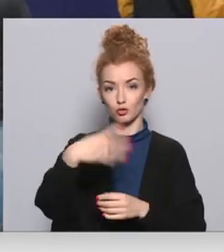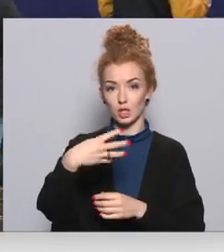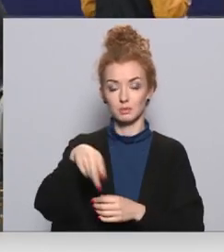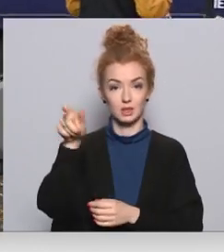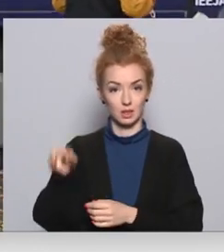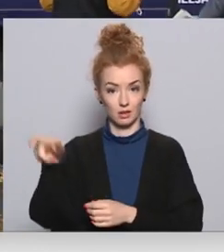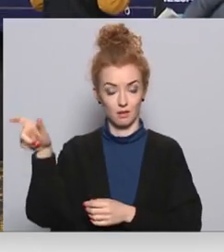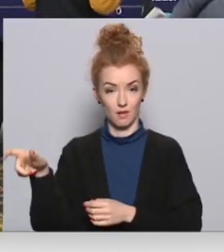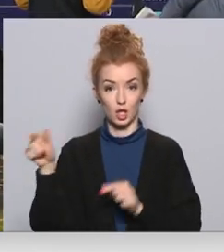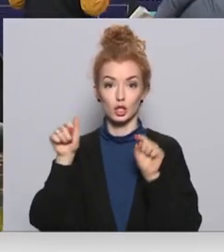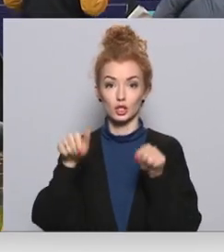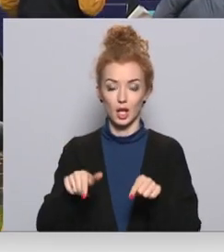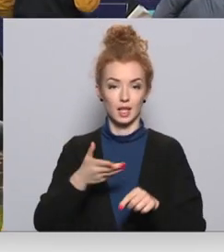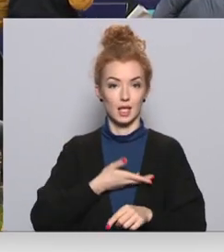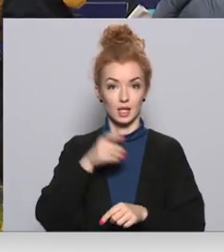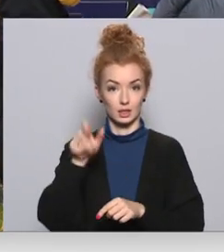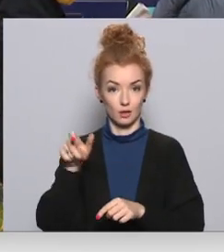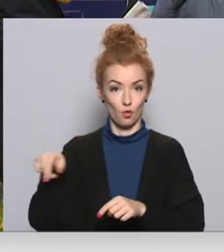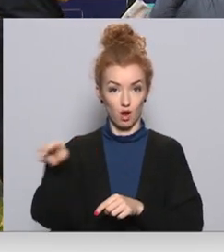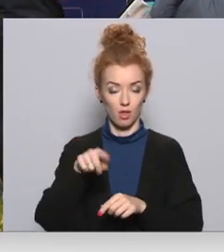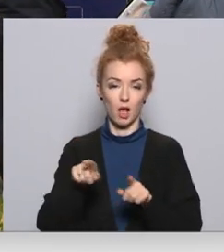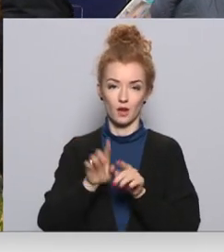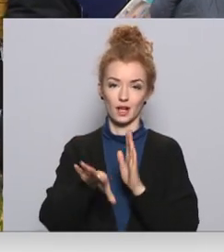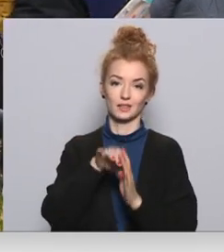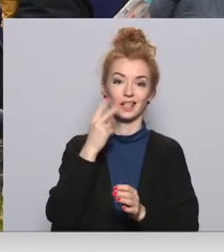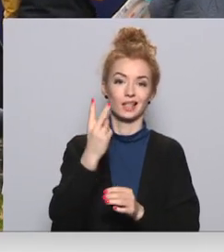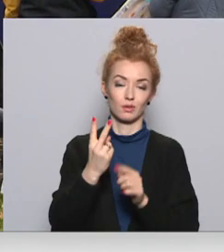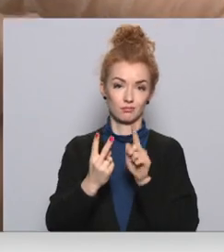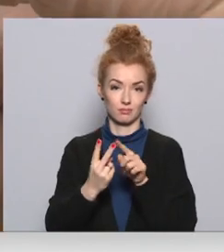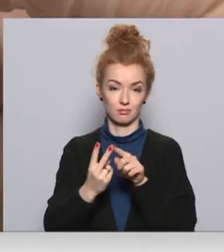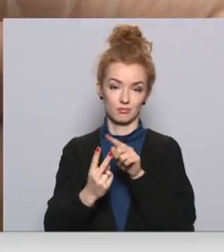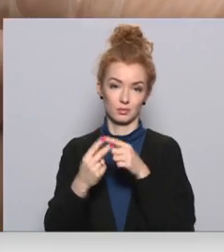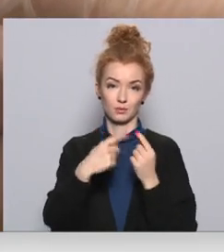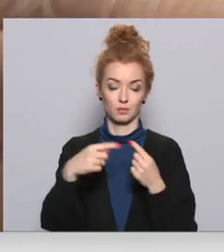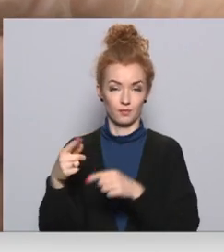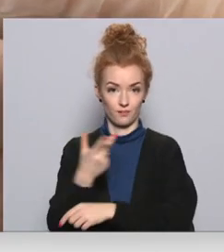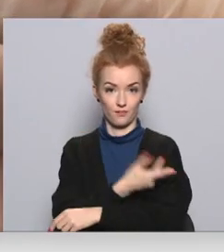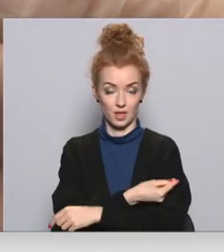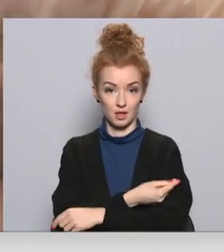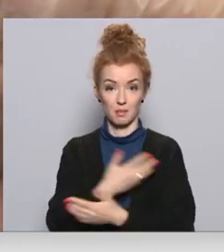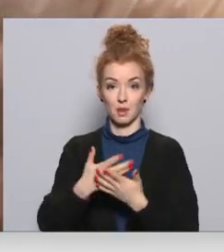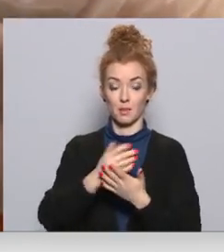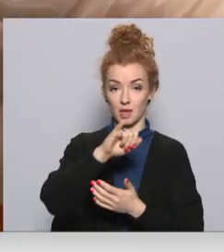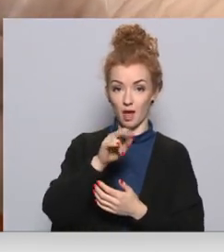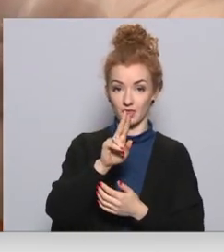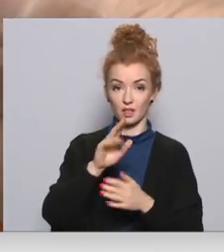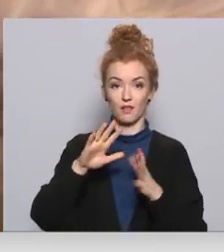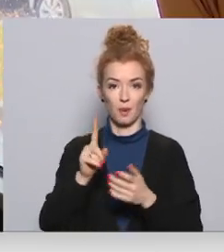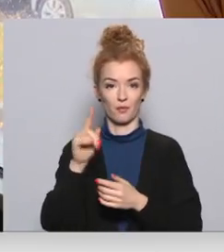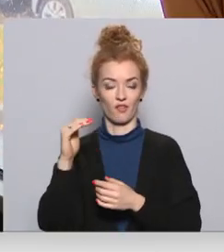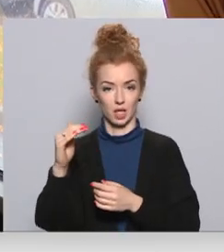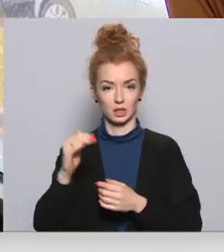40 cilvēki. Šeit iedzīvotāji arī var izvēlēties starp divām vakcīnām. Izvēlēties var starp Janssen un Pfizer